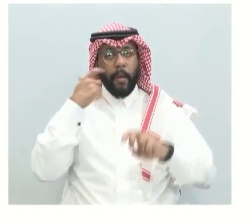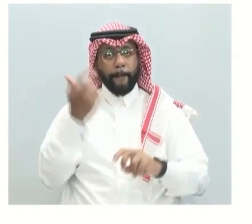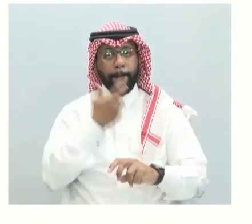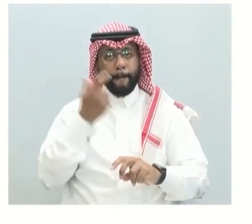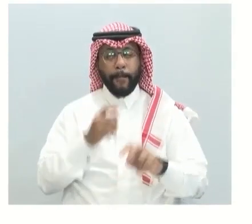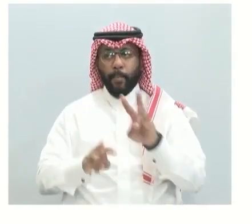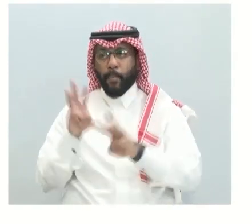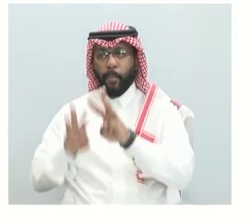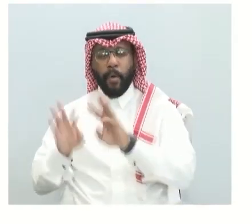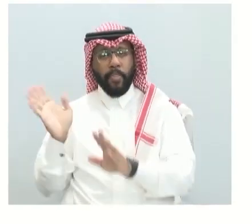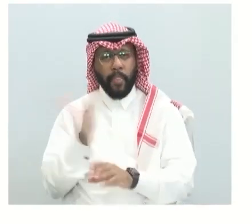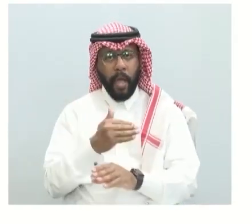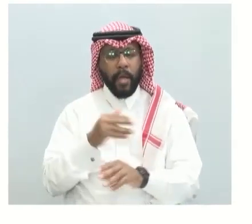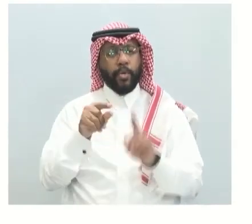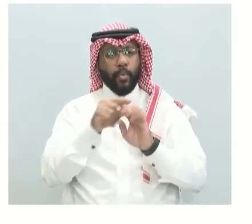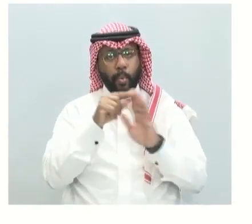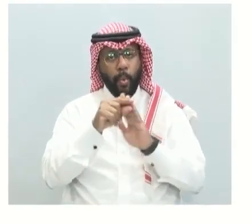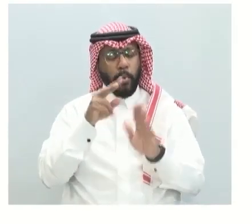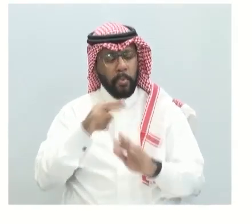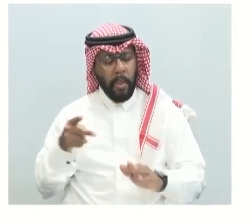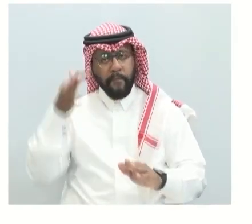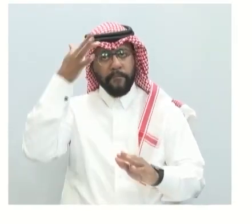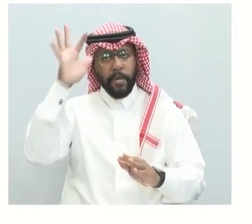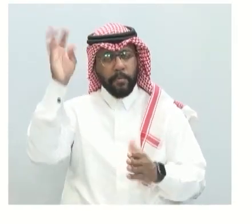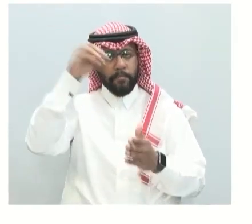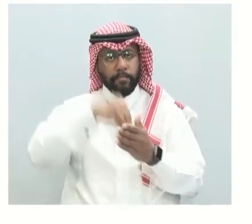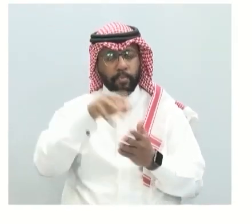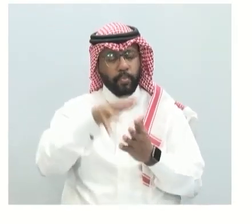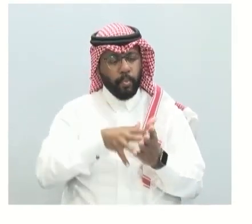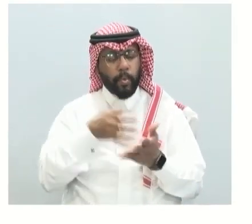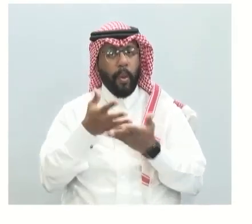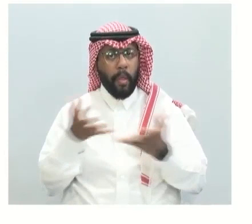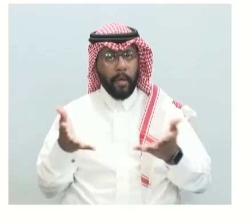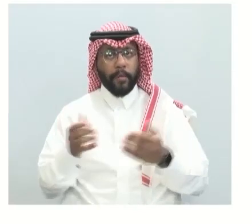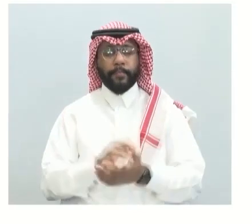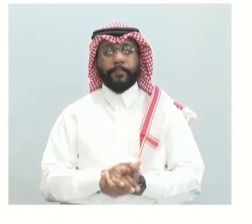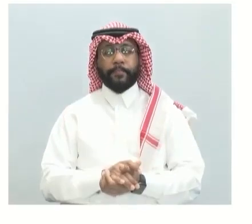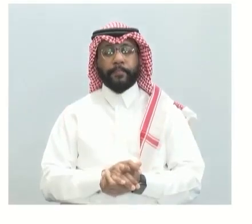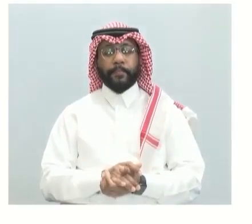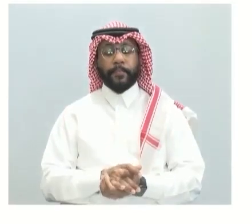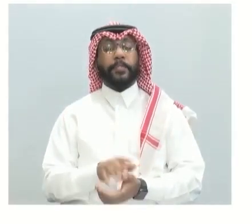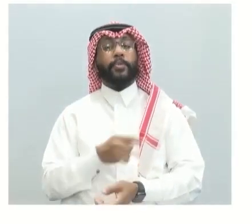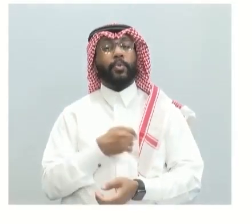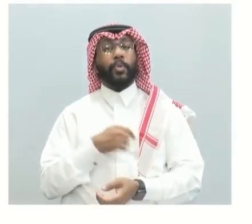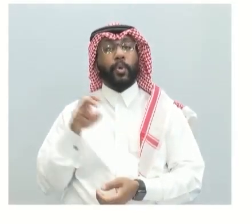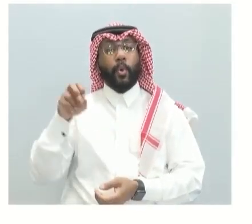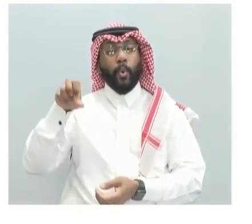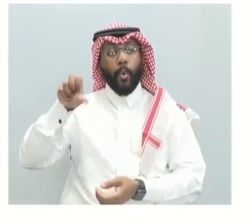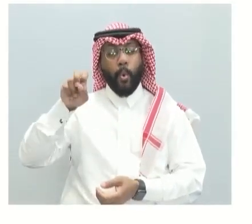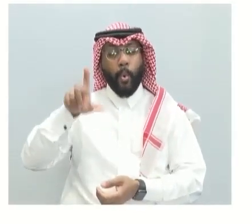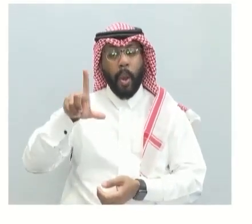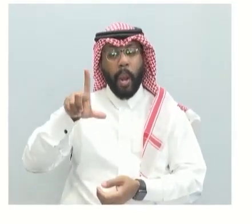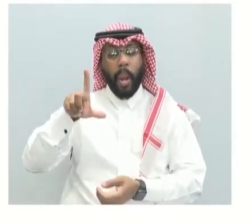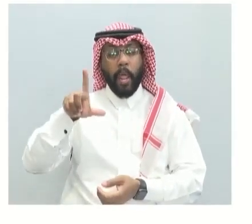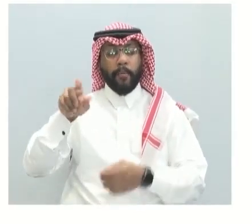المتعلقه بموضوع او بكلمات مفتاحيه معينه نكتبها او اعاده طبعا اشهر محركات البحث هو محرك